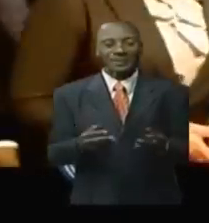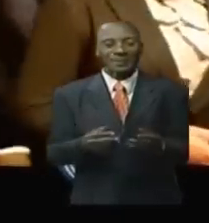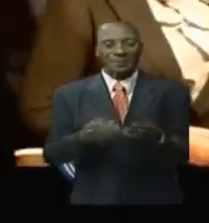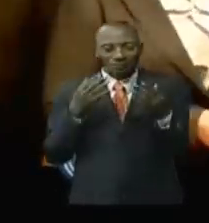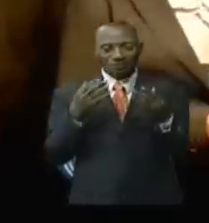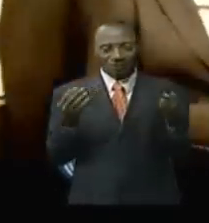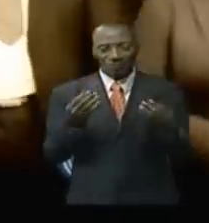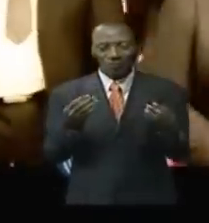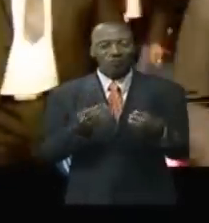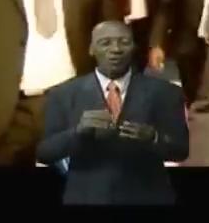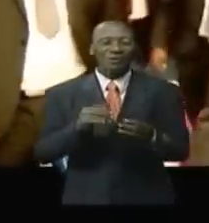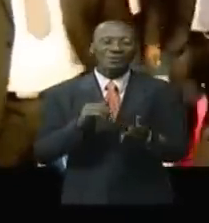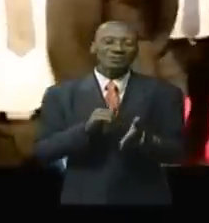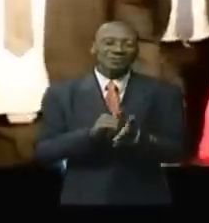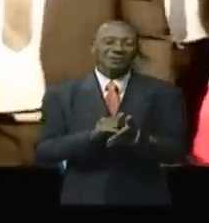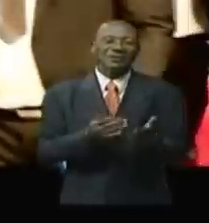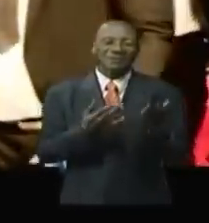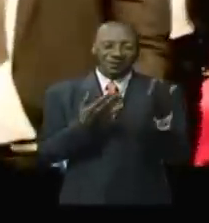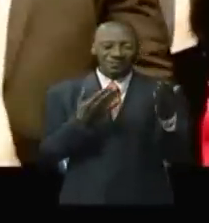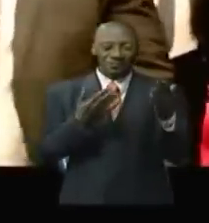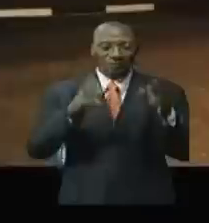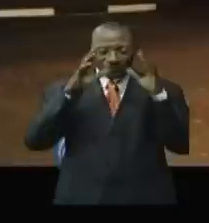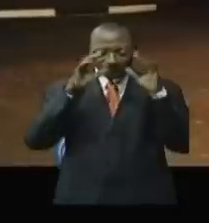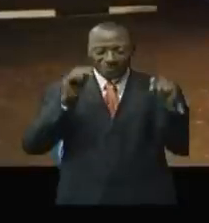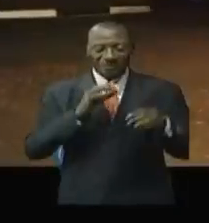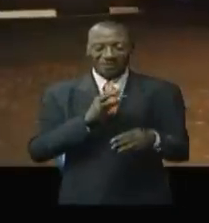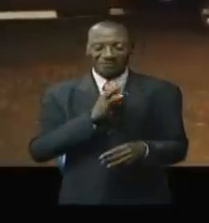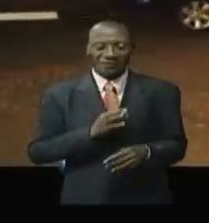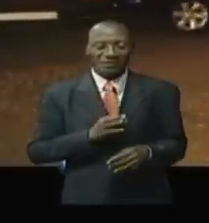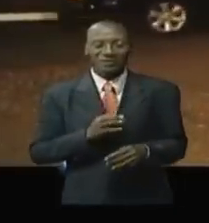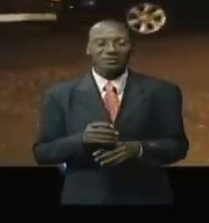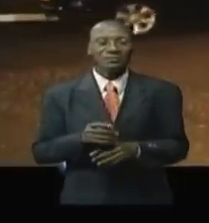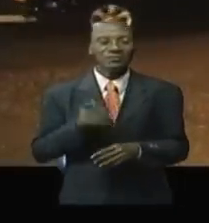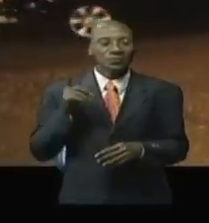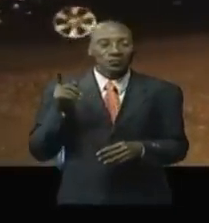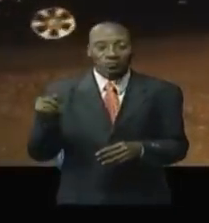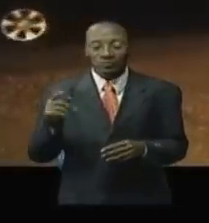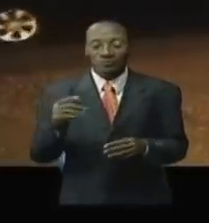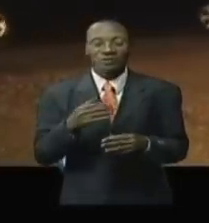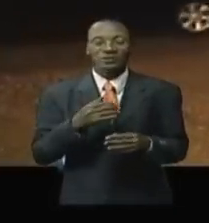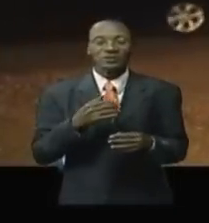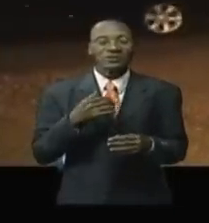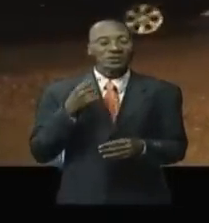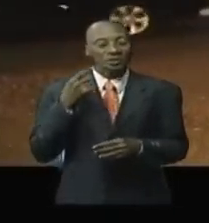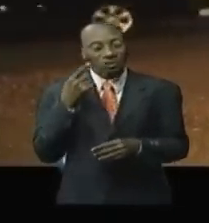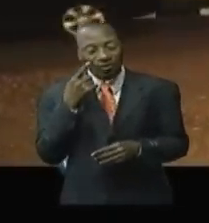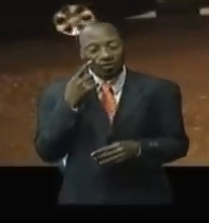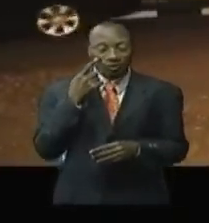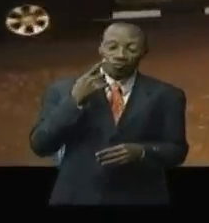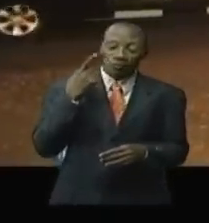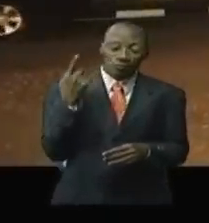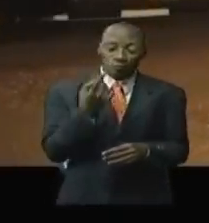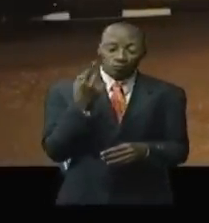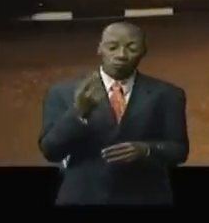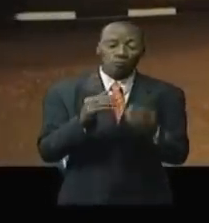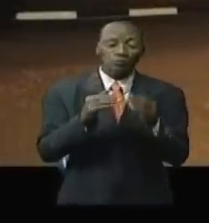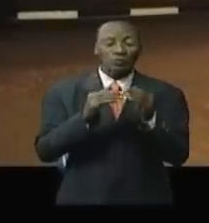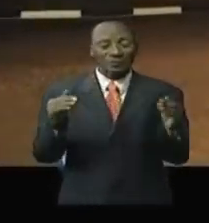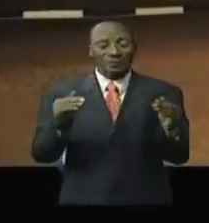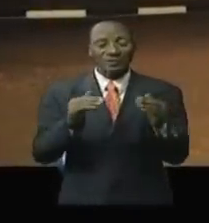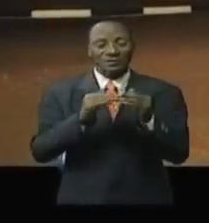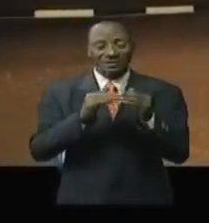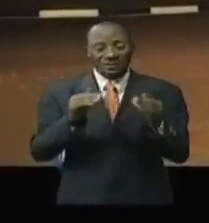des événements en République démocratique du Congo, mais en attendant, les forces armées de la RDC s'activent au front